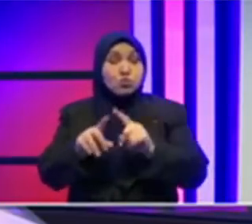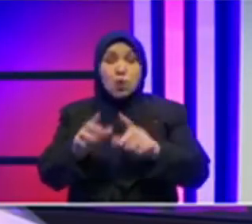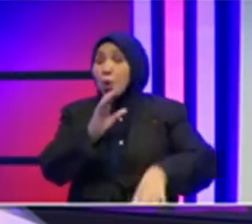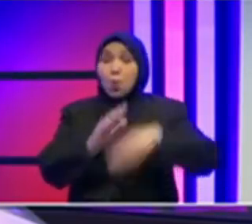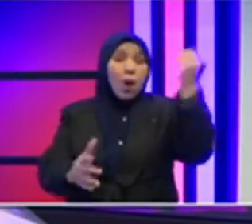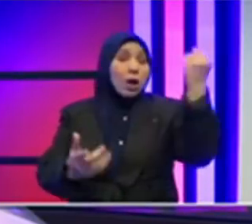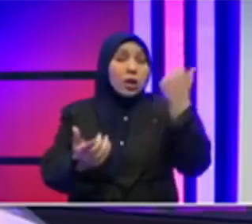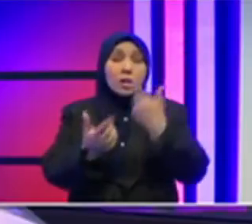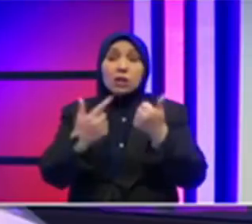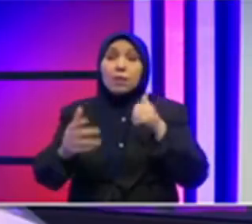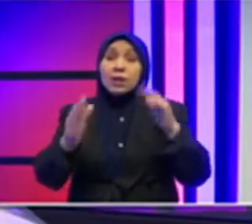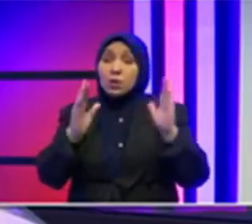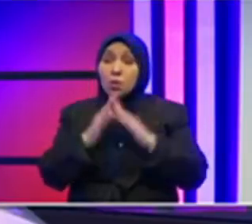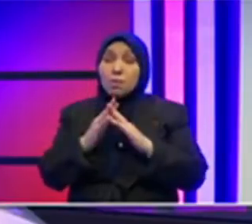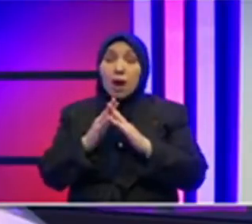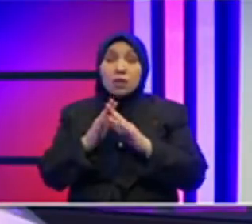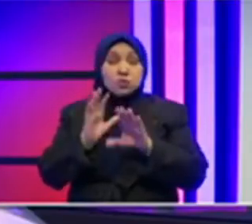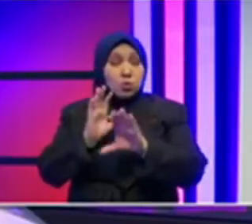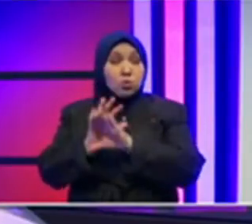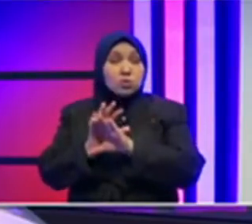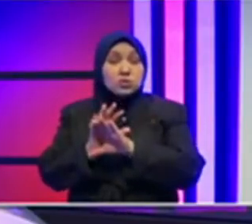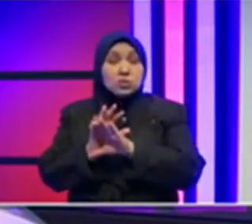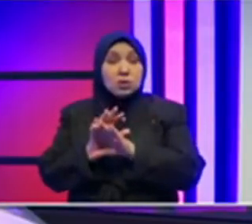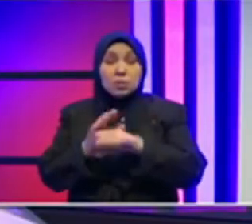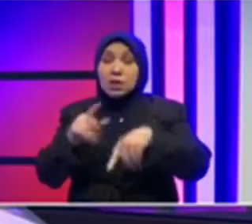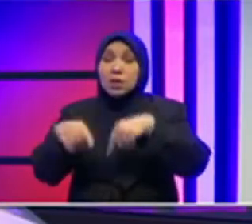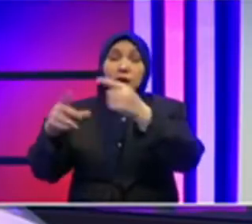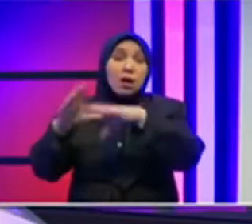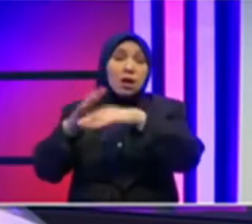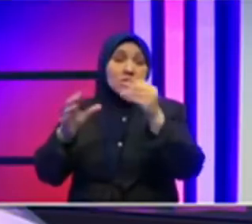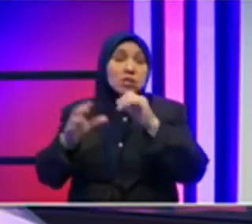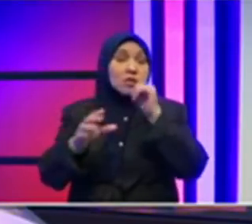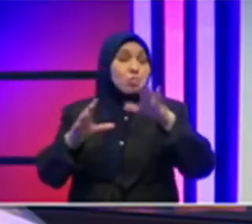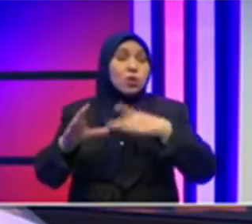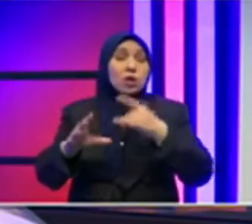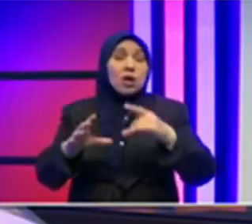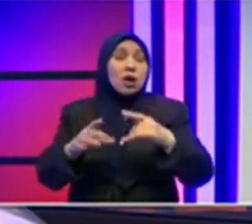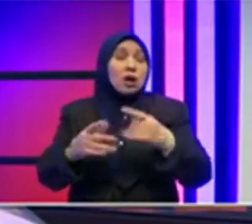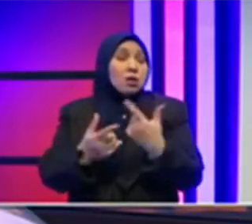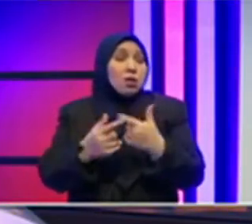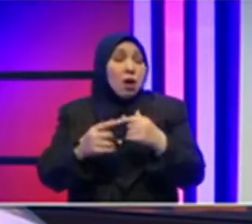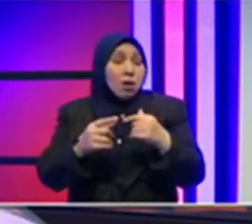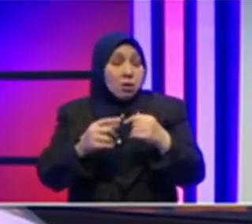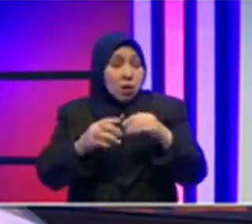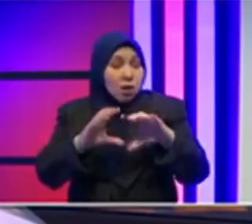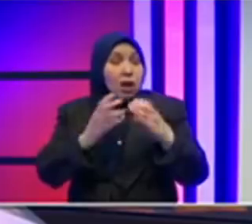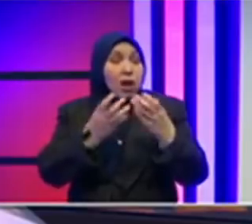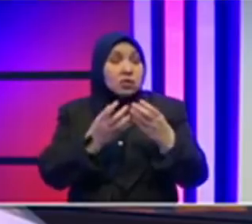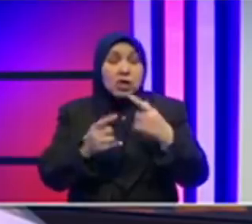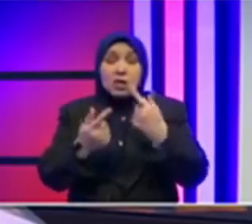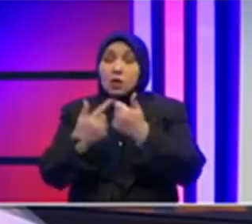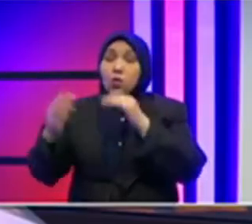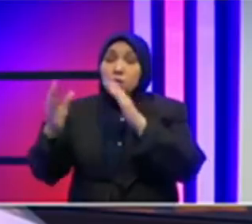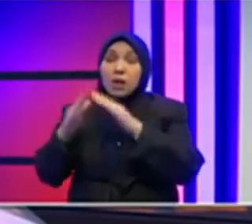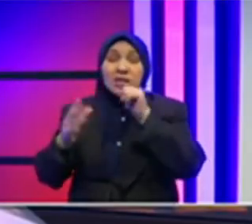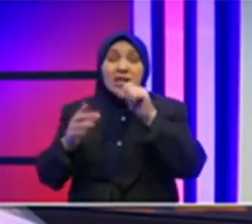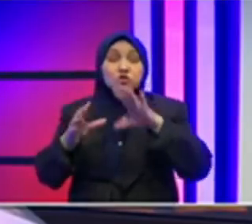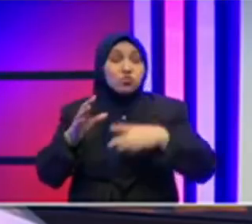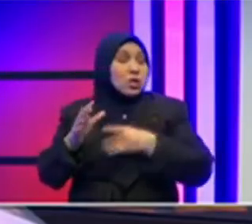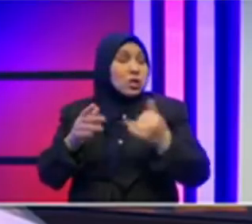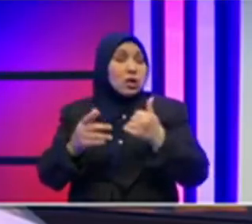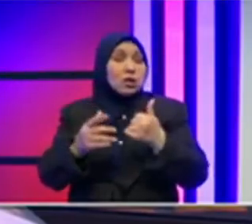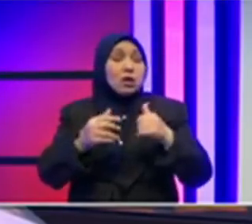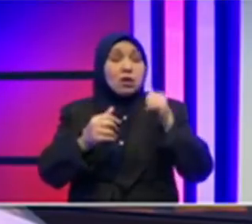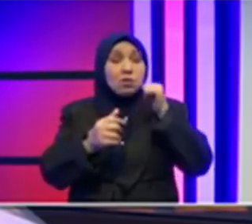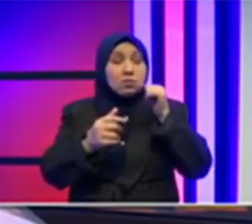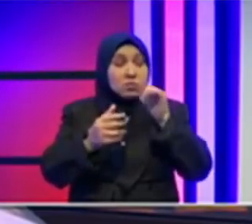daripada rumah contohnya. Ataupun di kelas, tak suka dekat kelas, keluar daripada kelas. Daripada rumah tak suka dengan isteri ke, keluar terus pergi